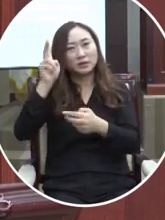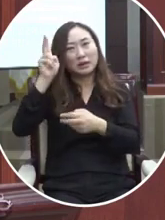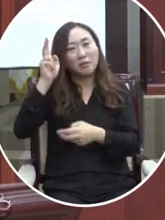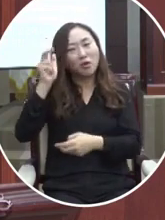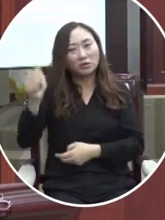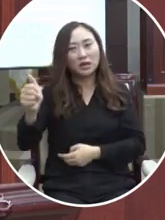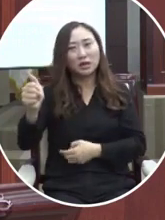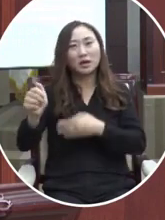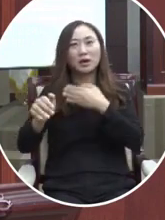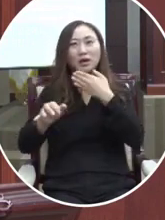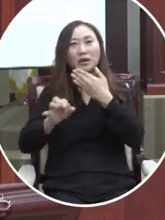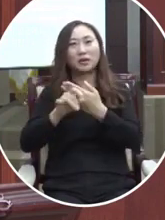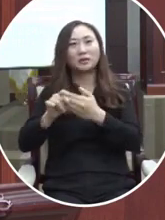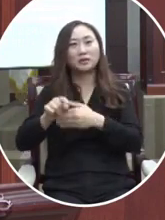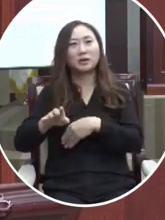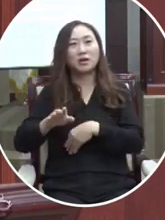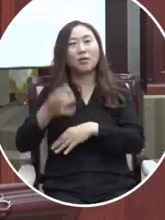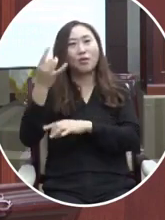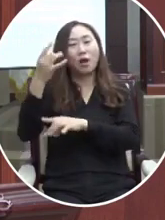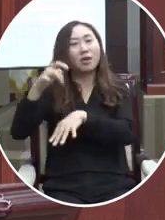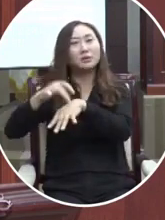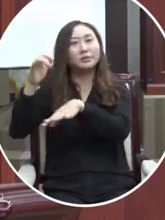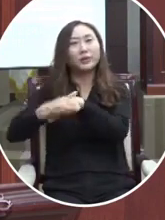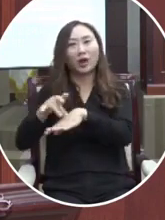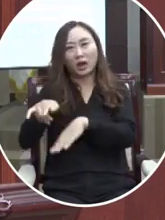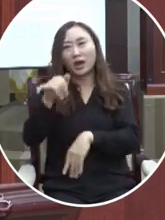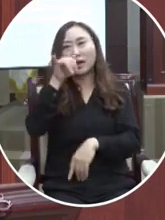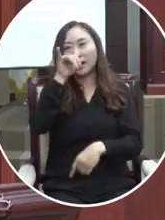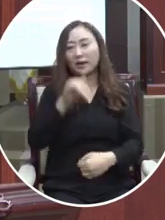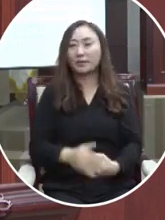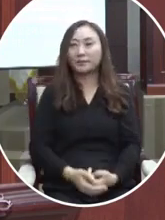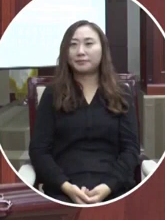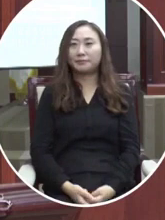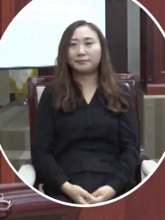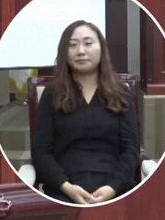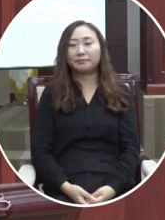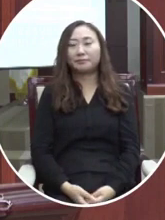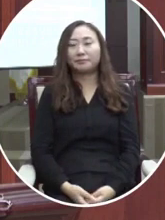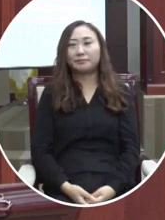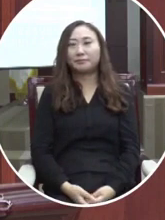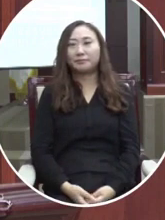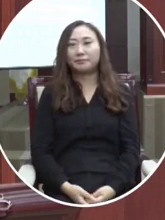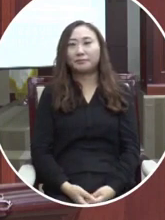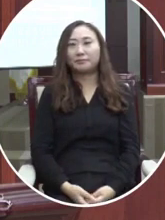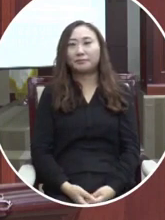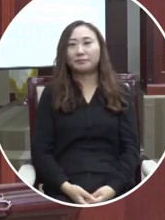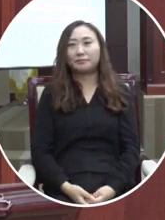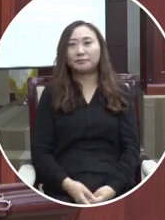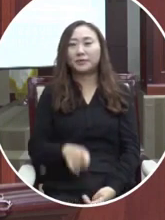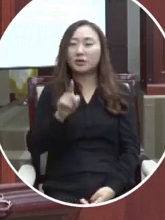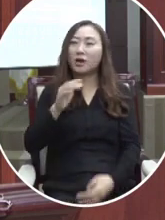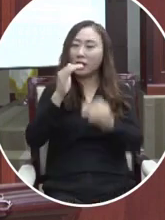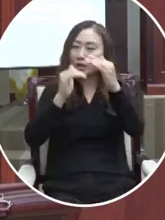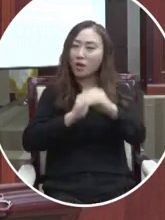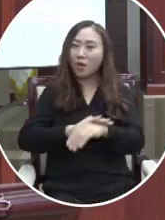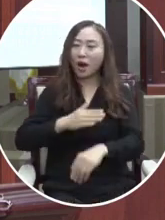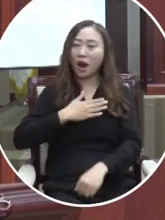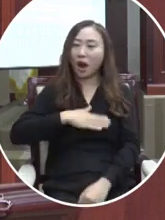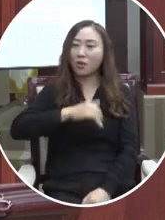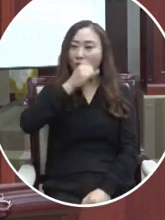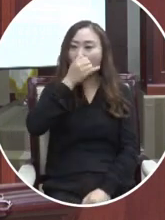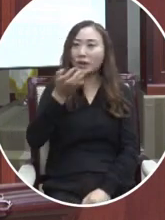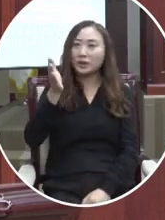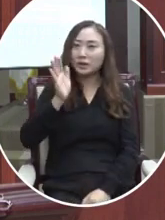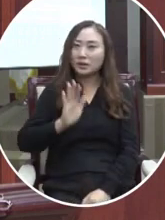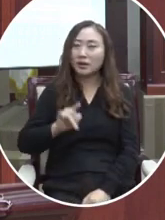피노파밀리아 대표에게는 당연한 절차였다는 것을 알게 되었습니다. 이런 사실을 모를 리 없는 노원구청이